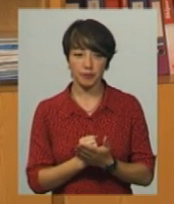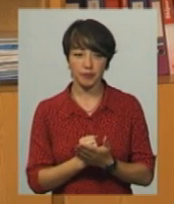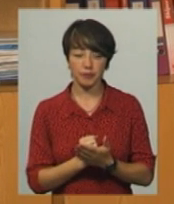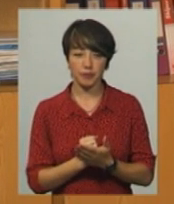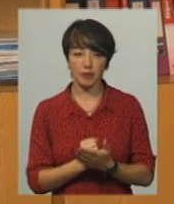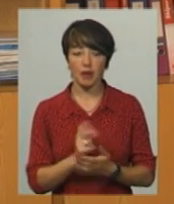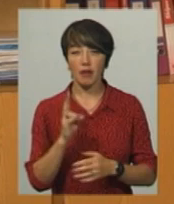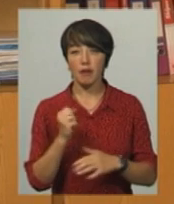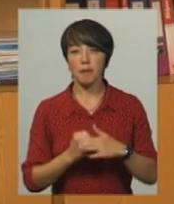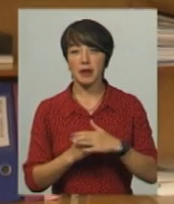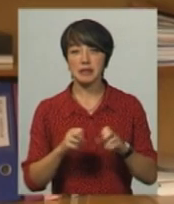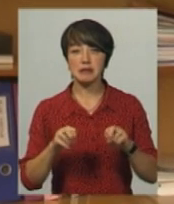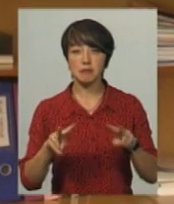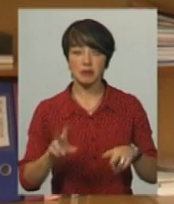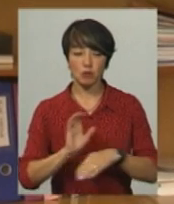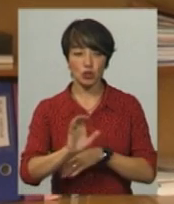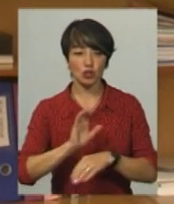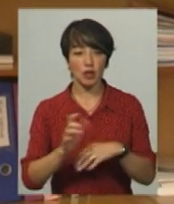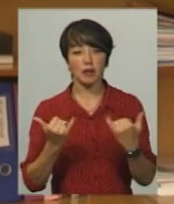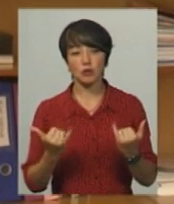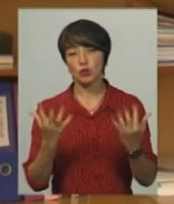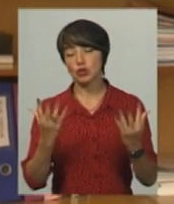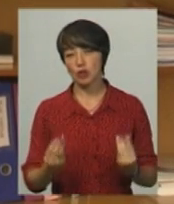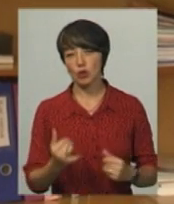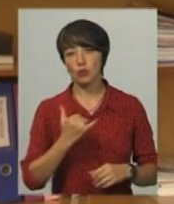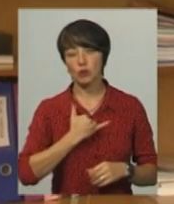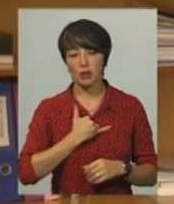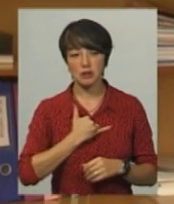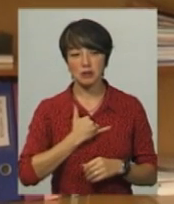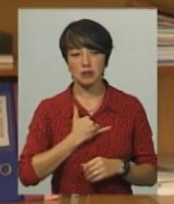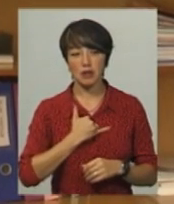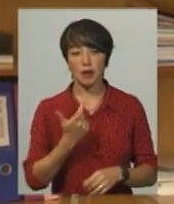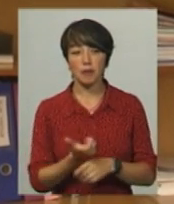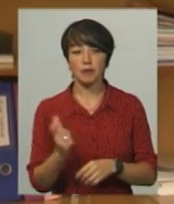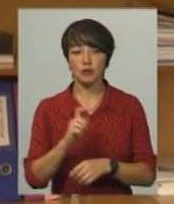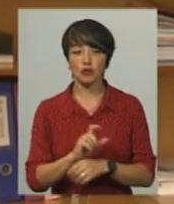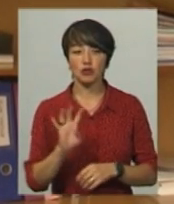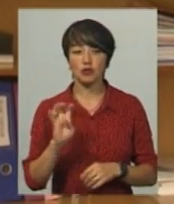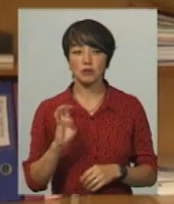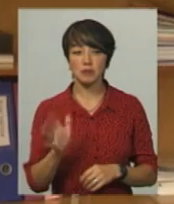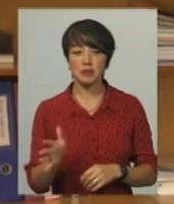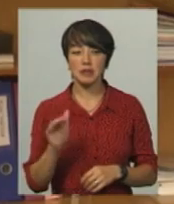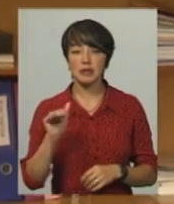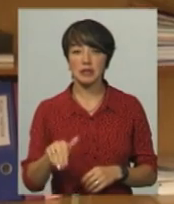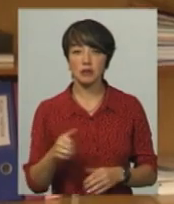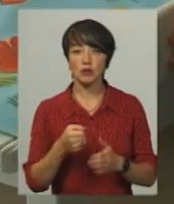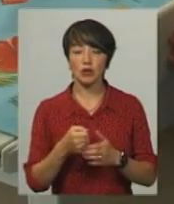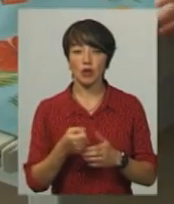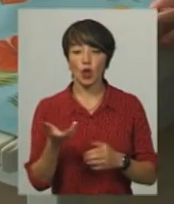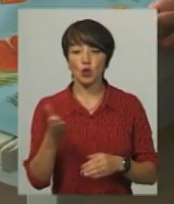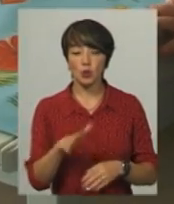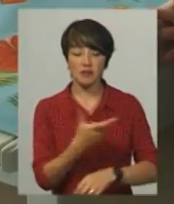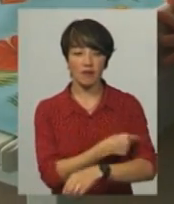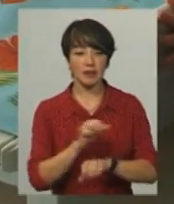на базі спецмедпостачання. На сьогоднішній день в нас більше 450 тисяч доз вакцини.